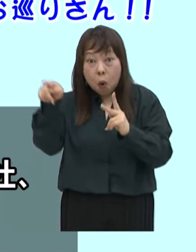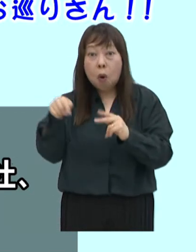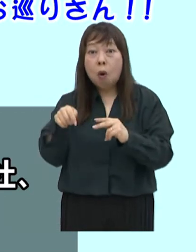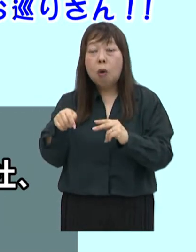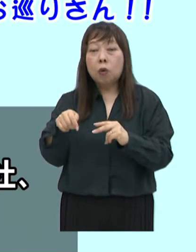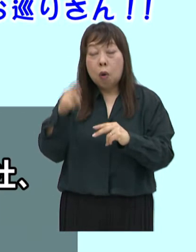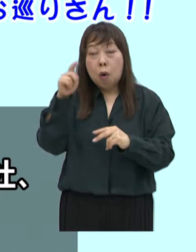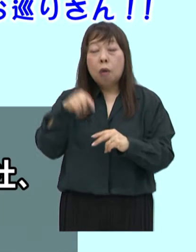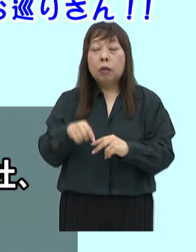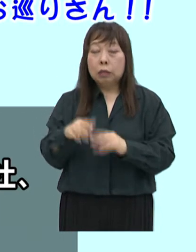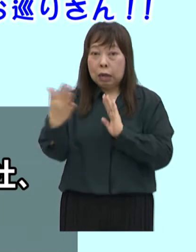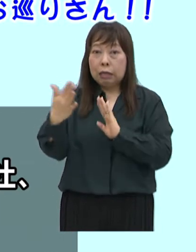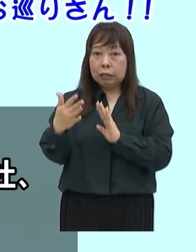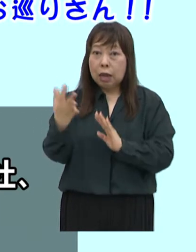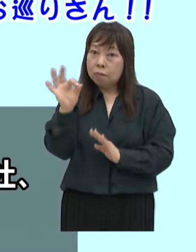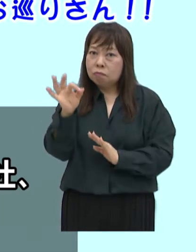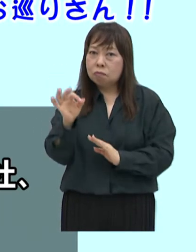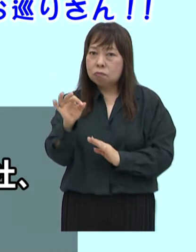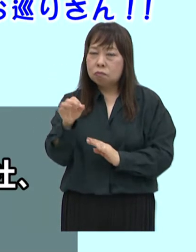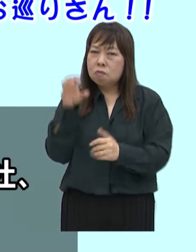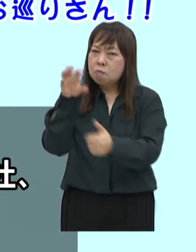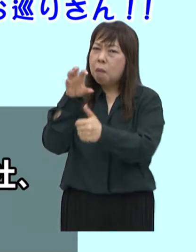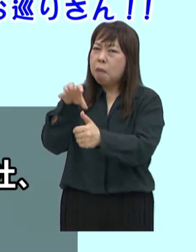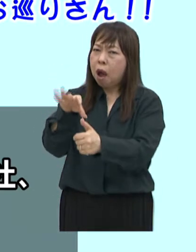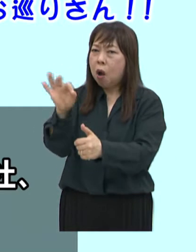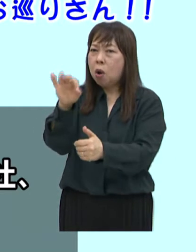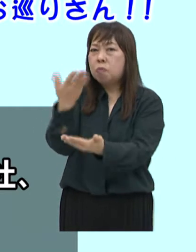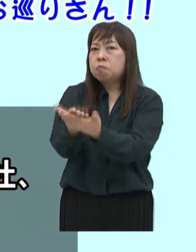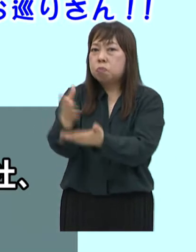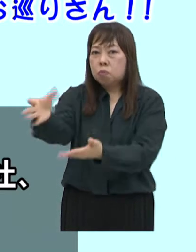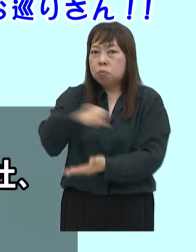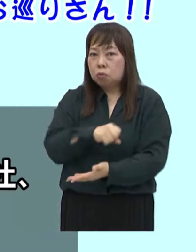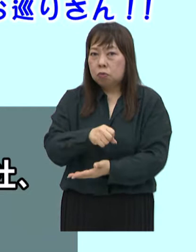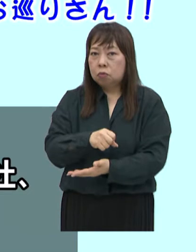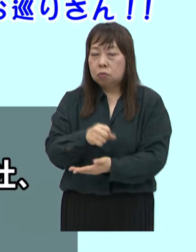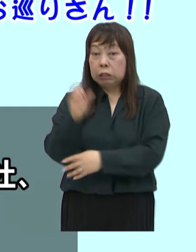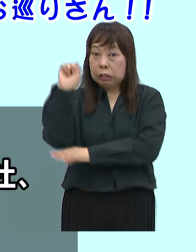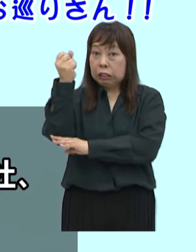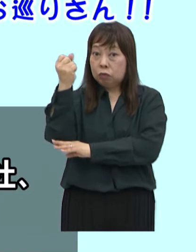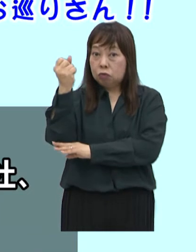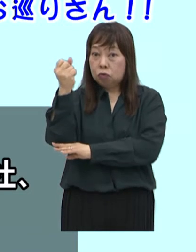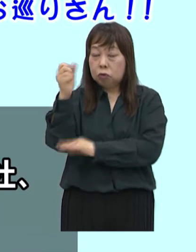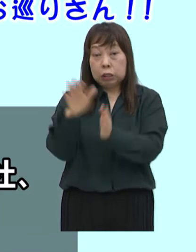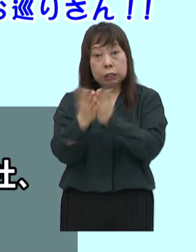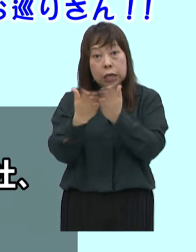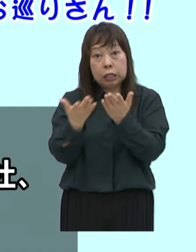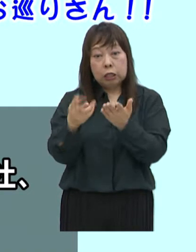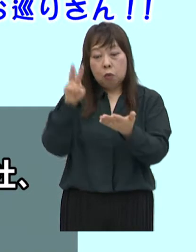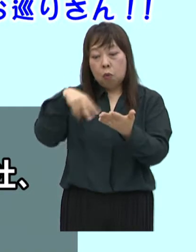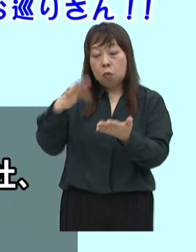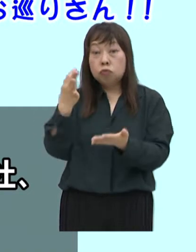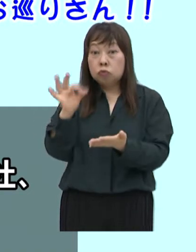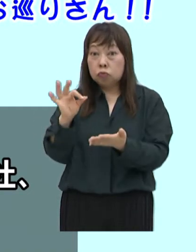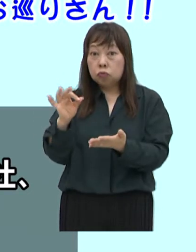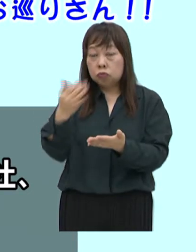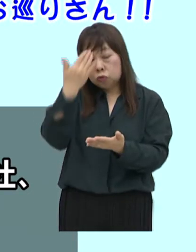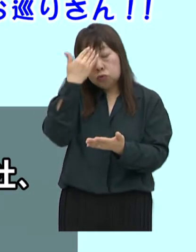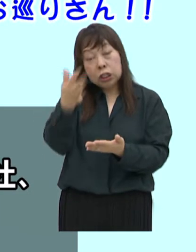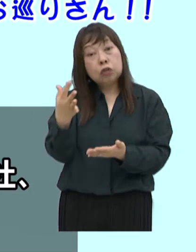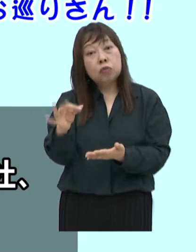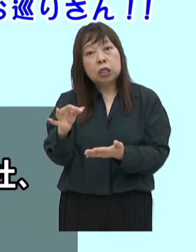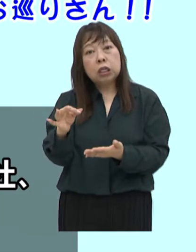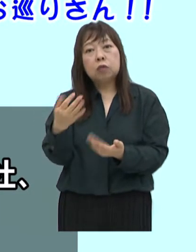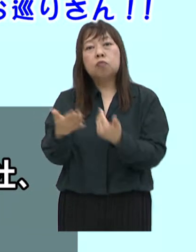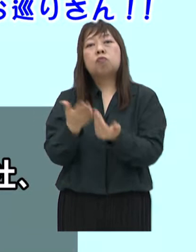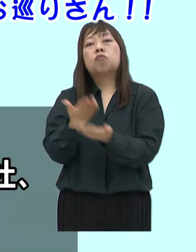金品を脅し取る企業恐喝、新聞・雑誌などの購読料、寄付金名目の不当要